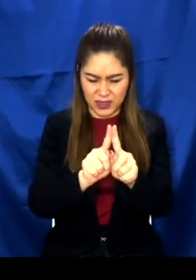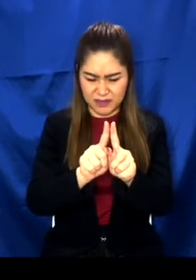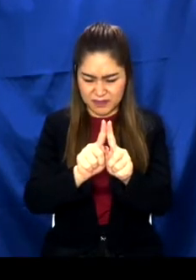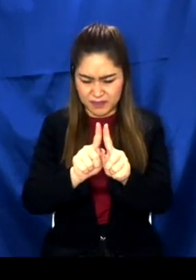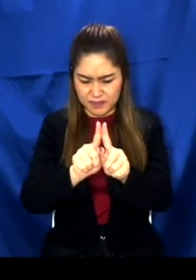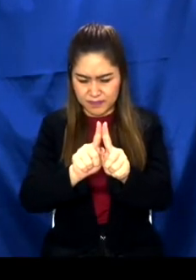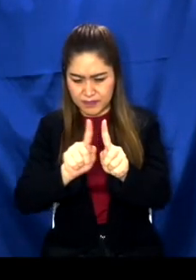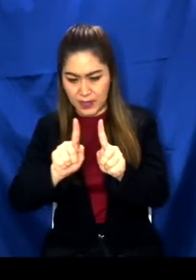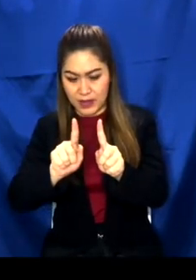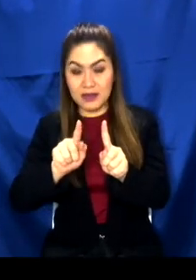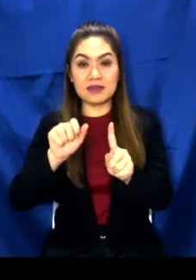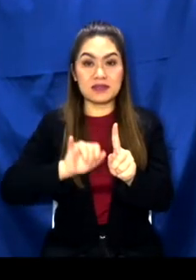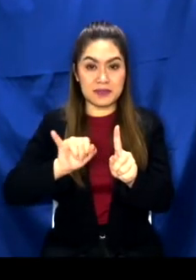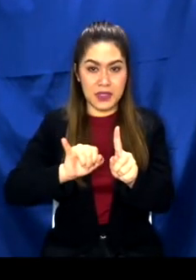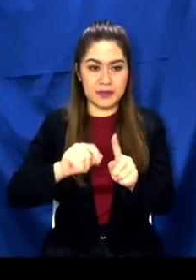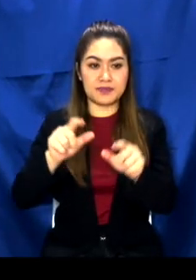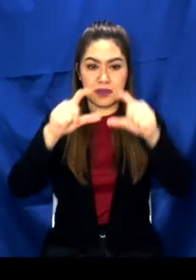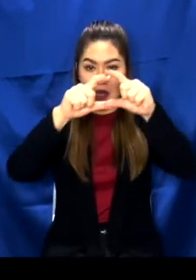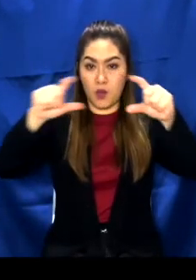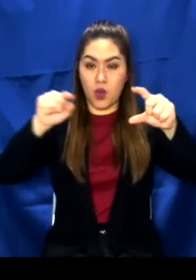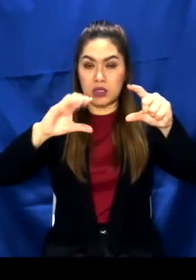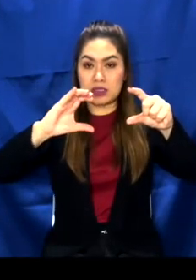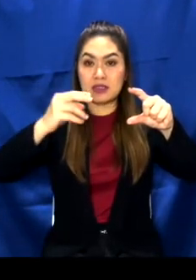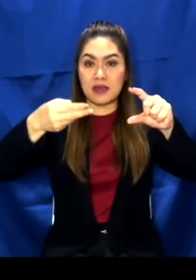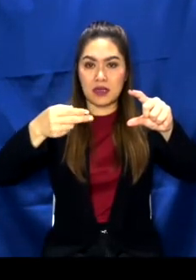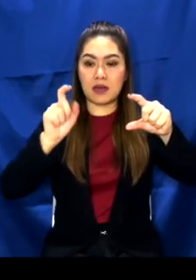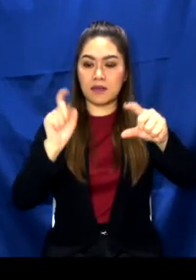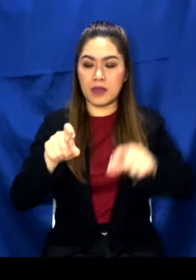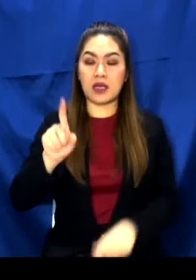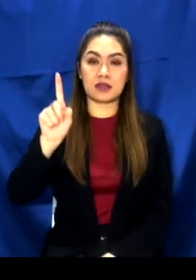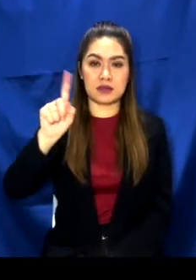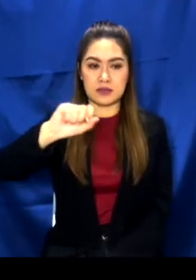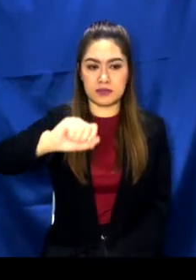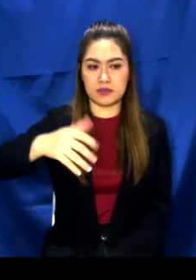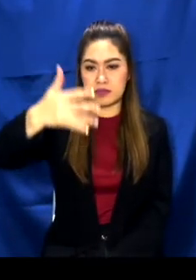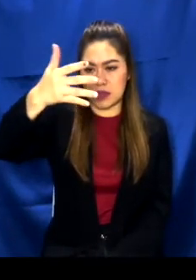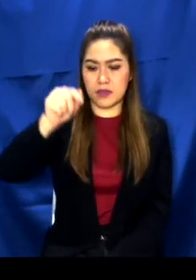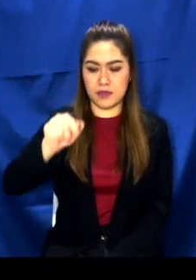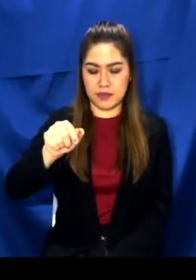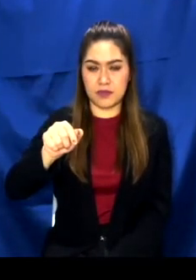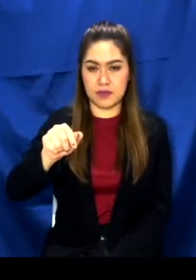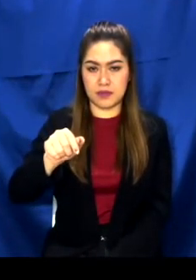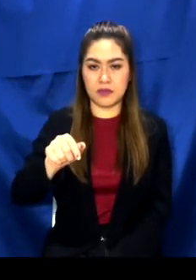ครูก็ไปที่ชาแรคเตอร์เหมือนเดิมนะคะกดหนึ่งทีตรงนี้ช่องว่างช่องไฟ